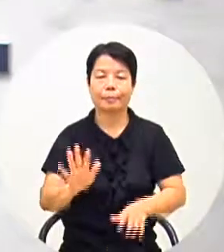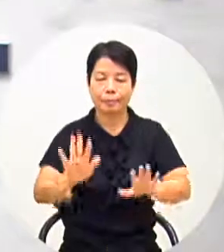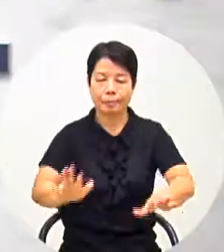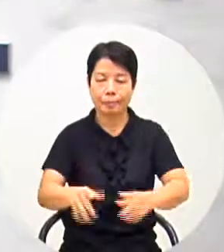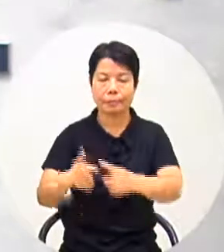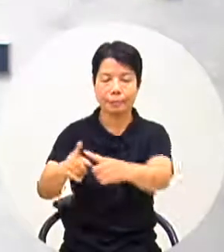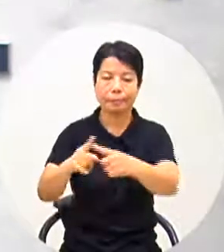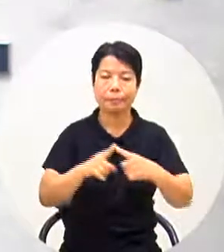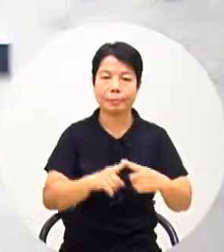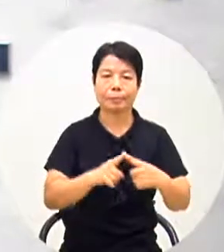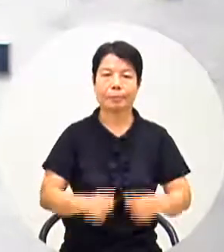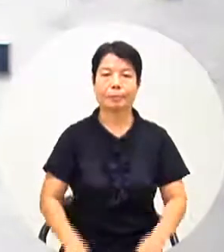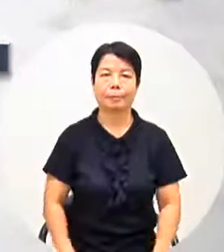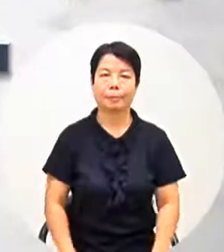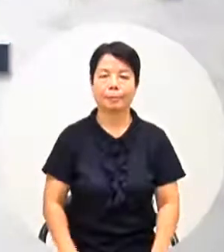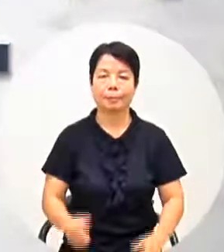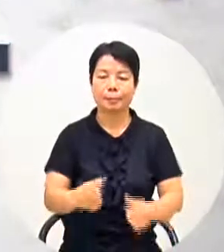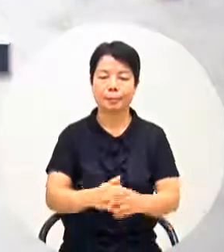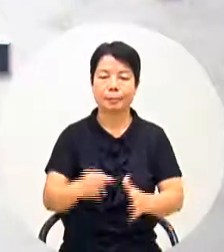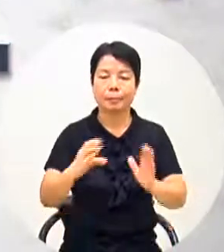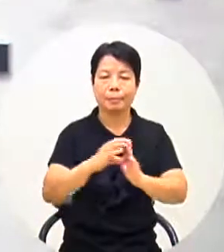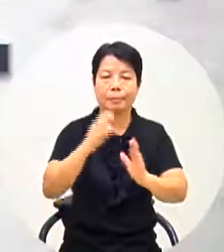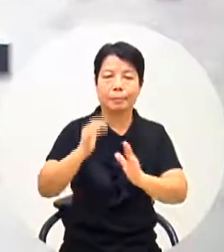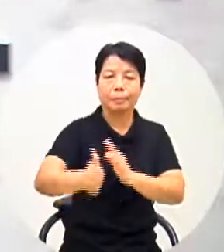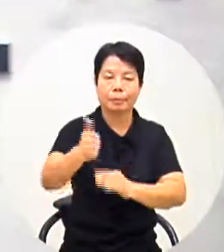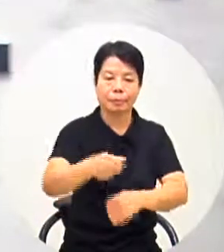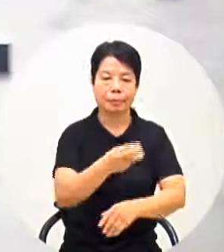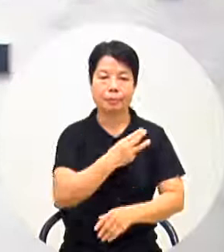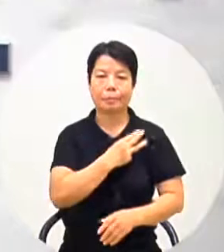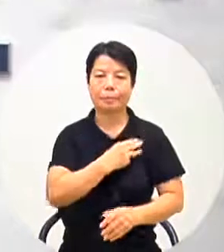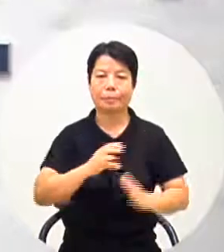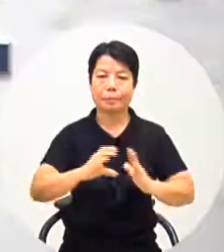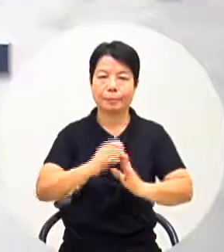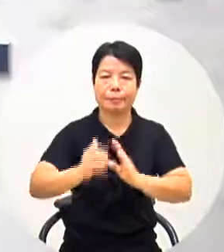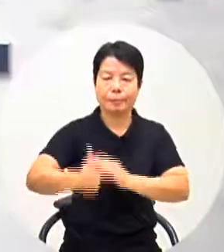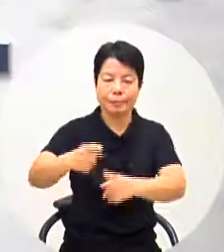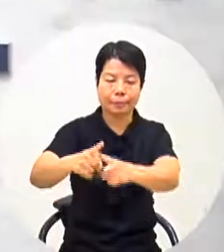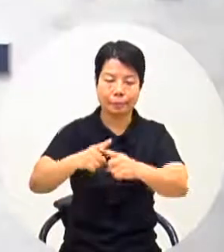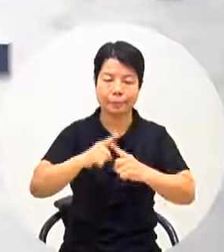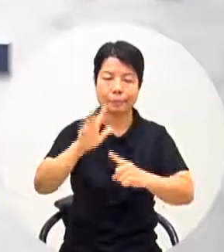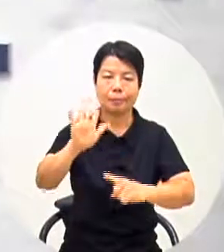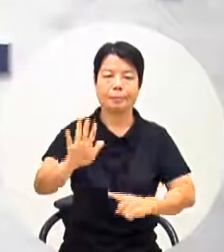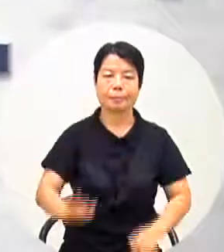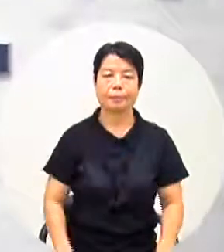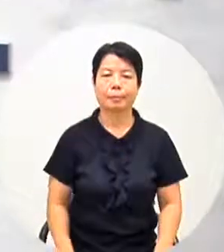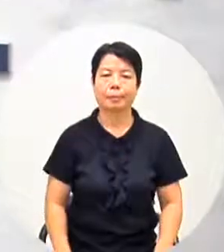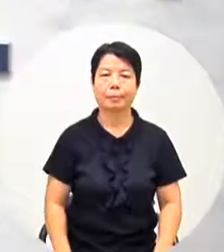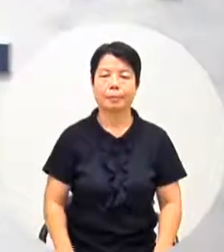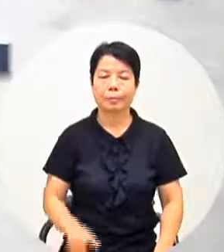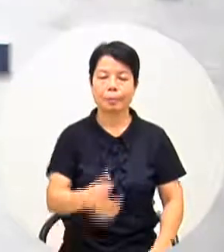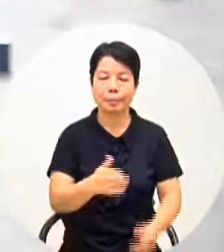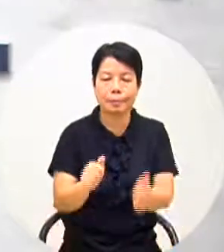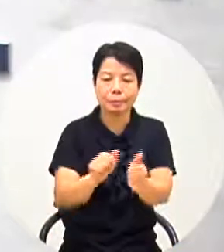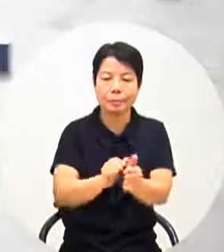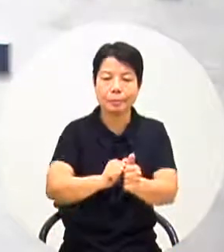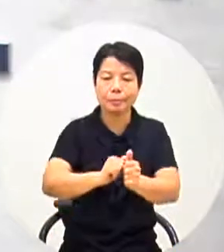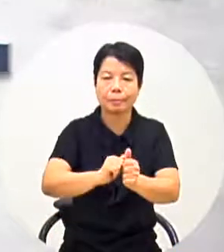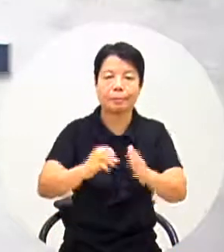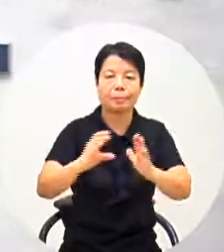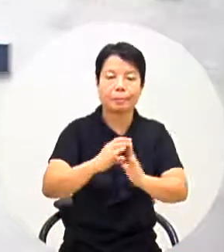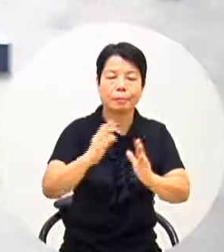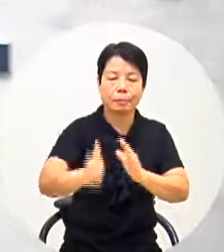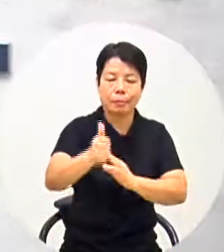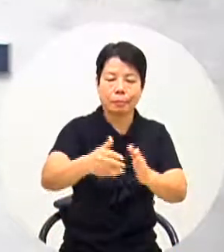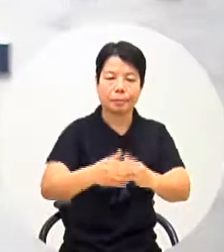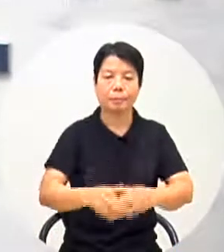们的局长赵建桥赵局长有出席啊，那其他呢是由相关的副局长来代理。那港务公司这边呢